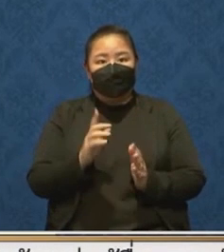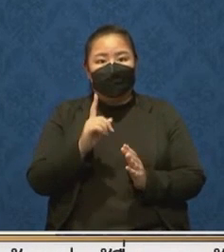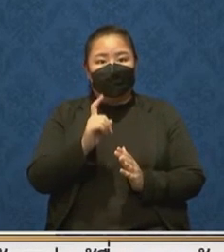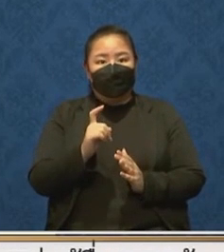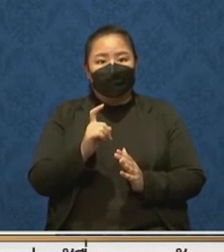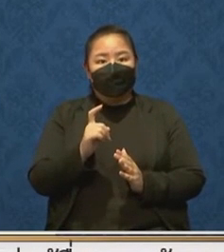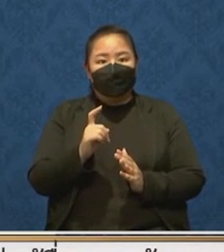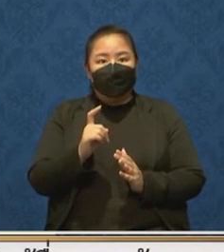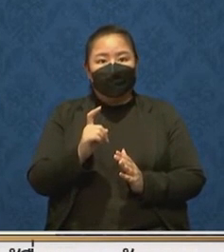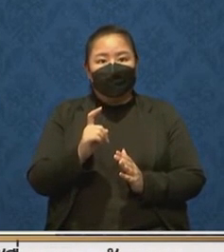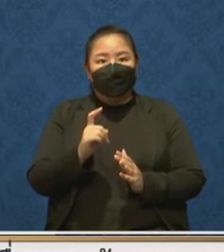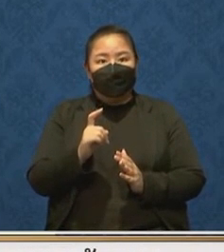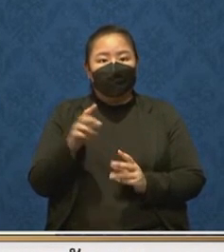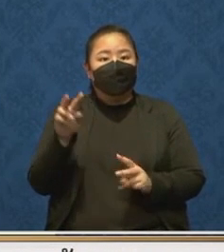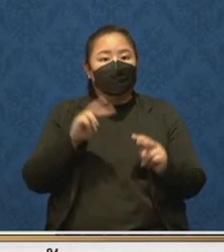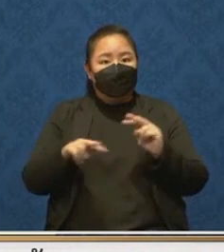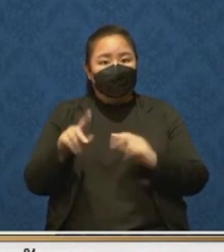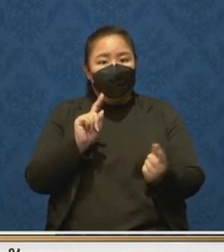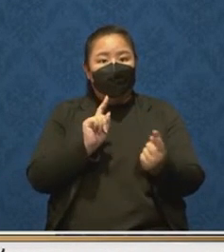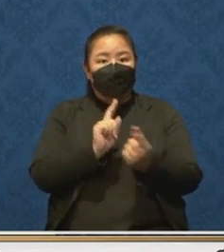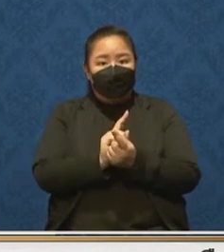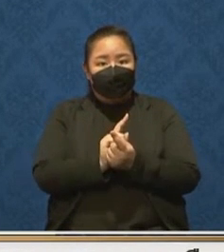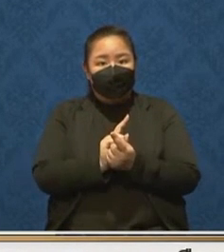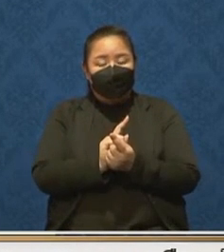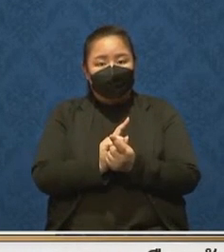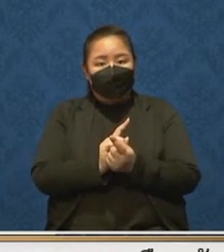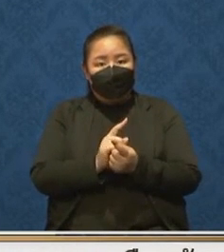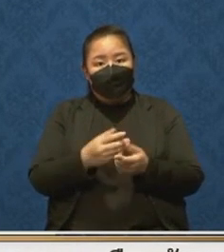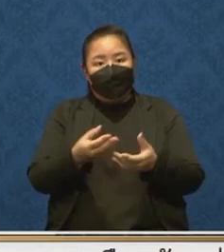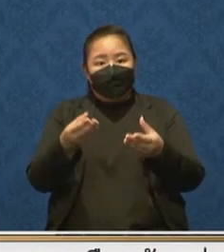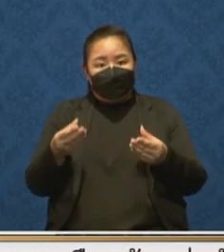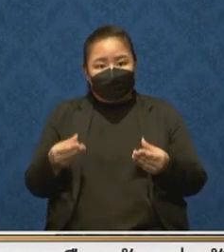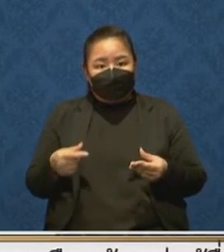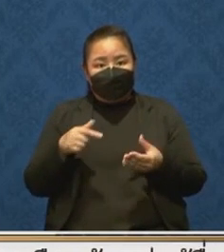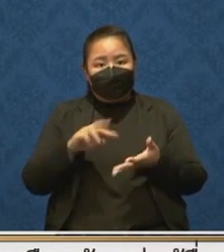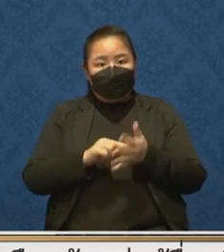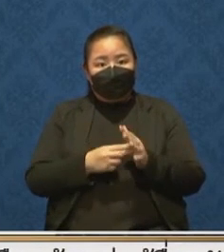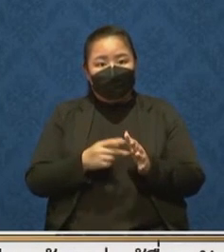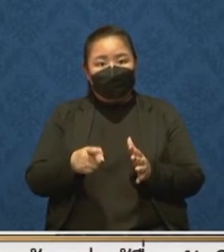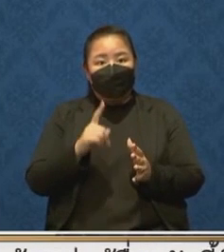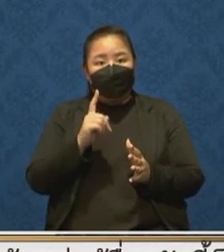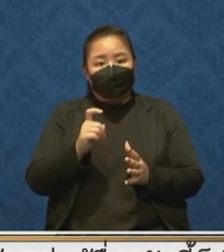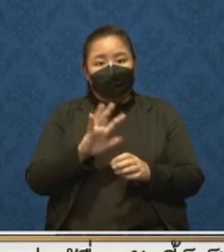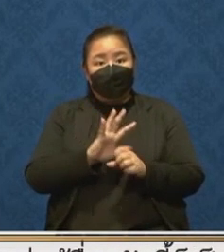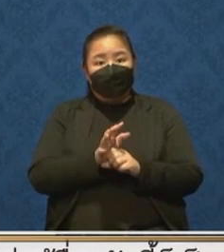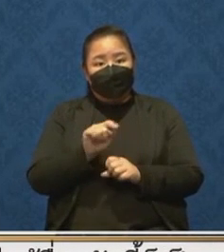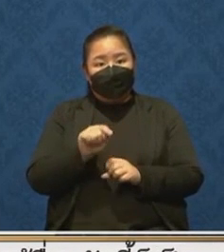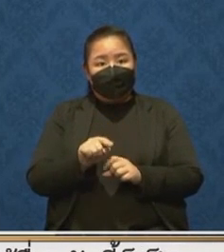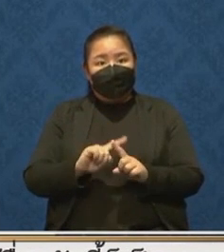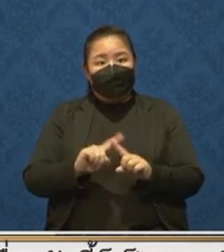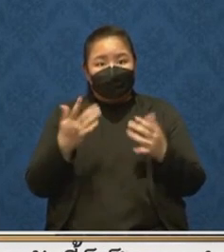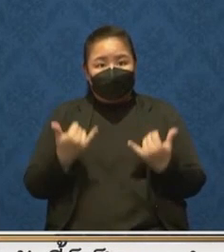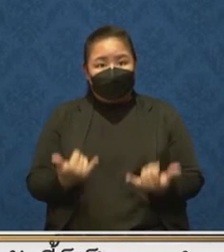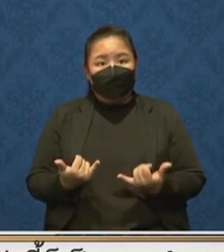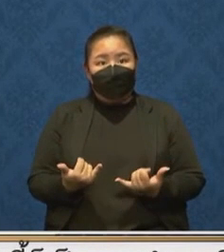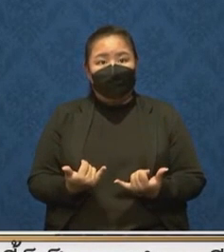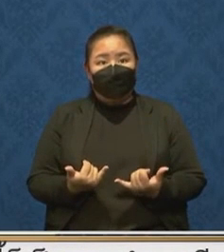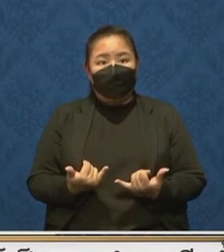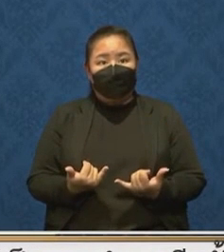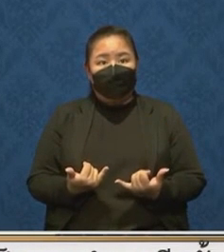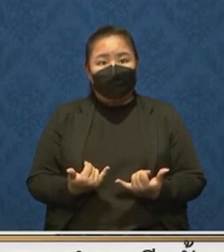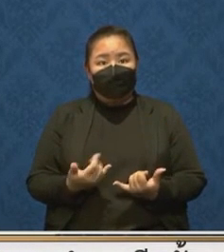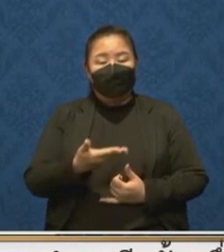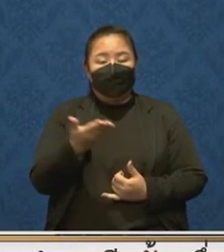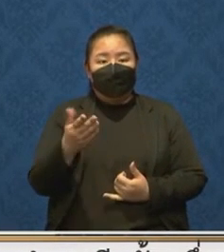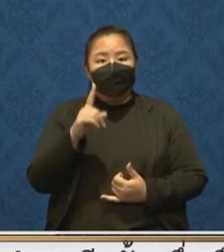แต่ละคนที่ตรวจพบเชื้อโควิดรายงานเป็คนตายจากเชื้อโควิดแต่ปัจจุบันถ้